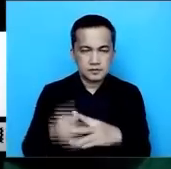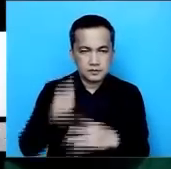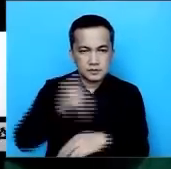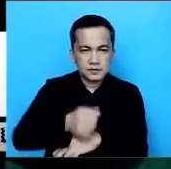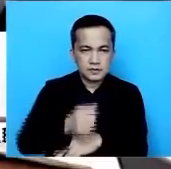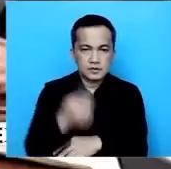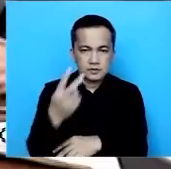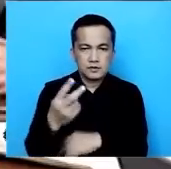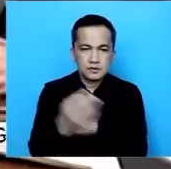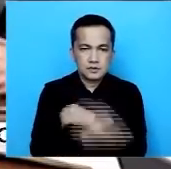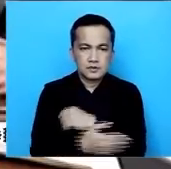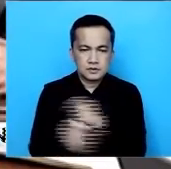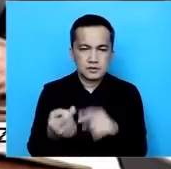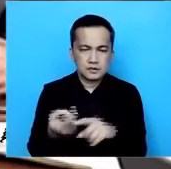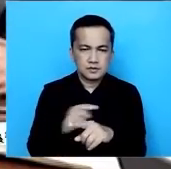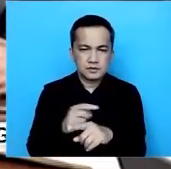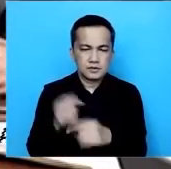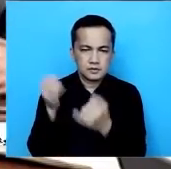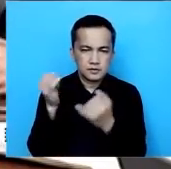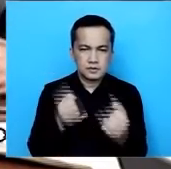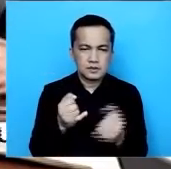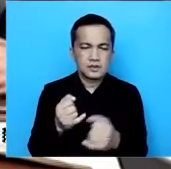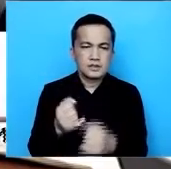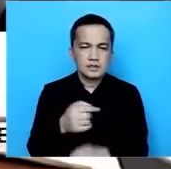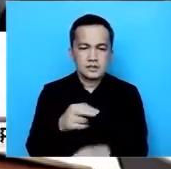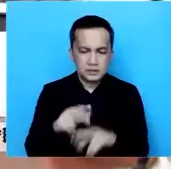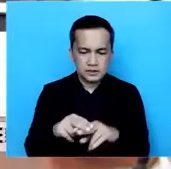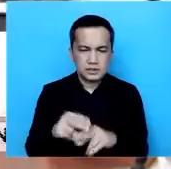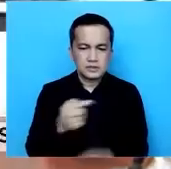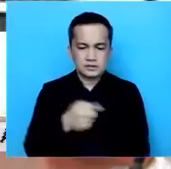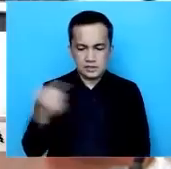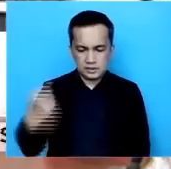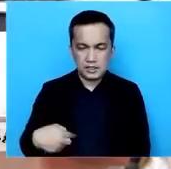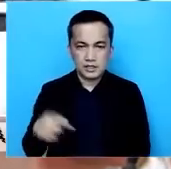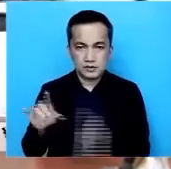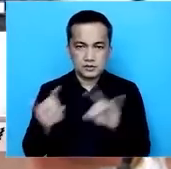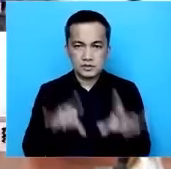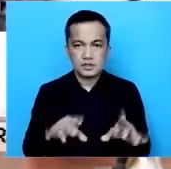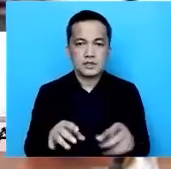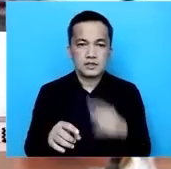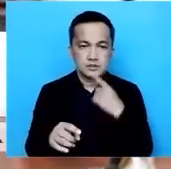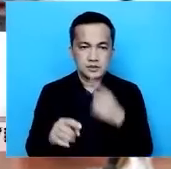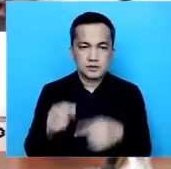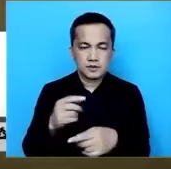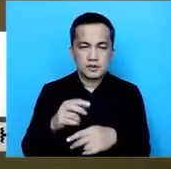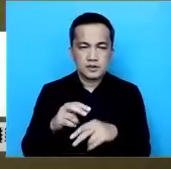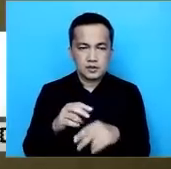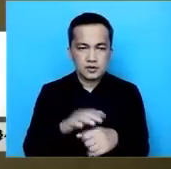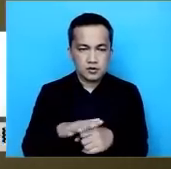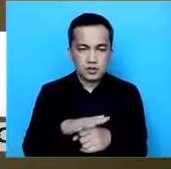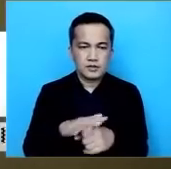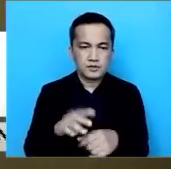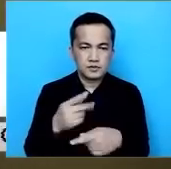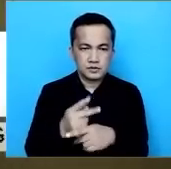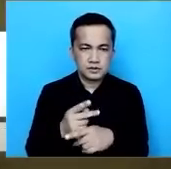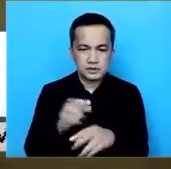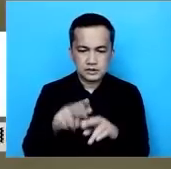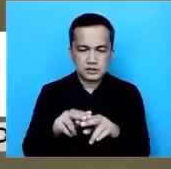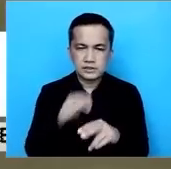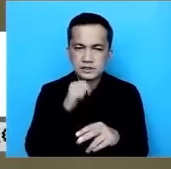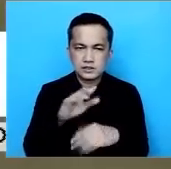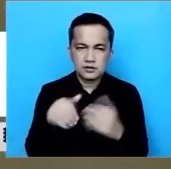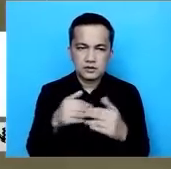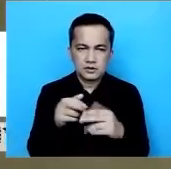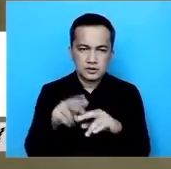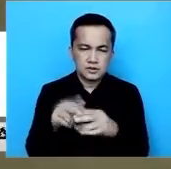ang pinagmumula ng imported na asin, China at Australia. Pero sabi ng mga local producers ng asin, hindi naman lahat ng asin na dumarating